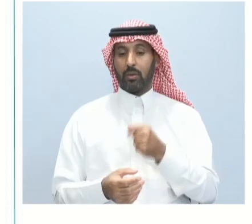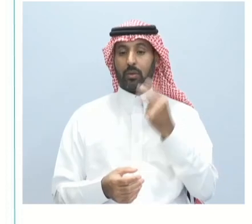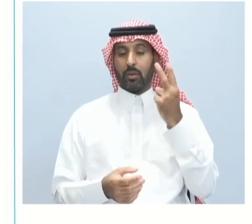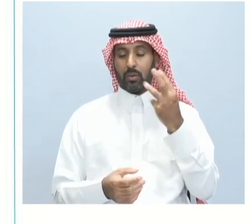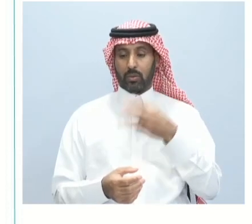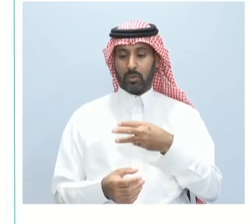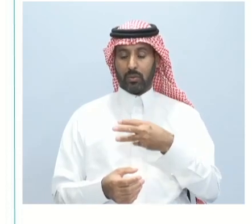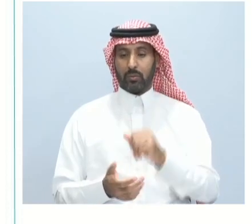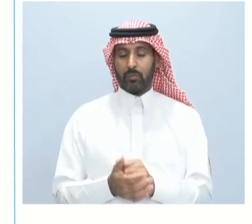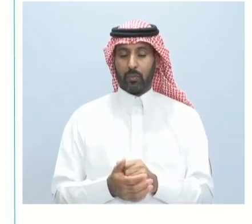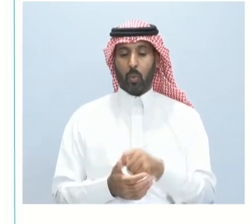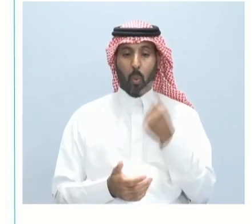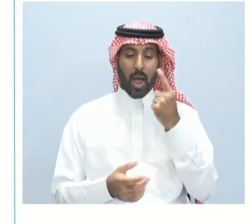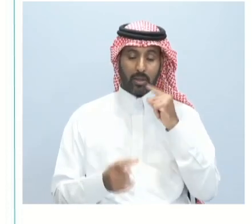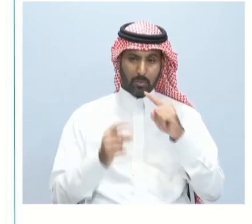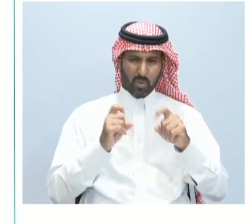32767